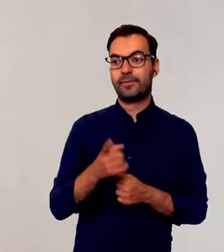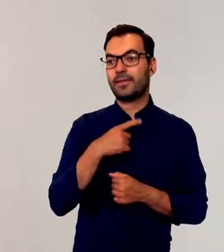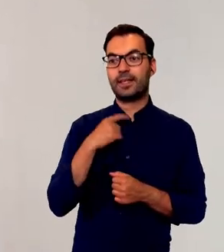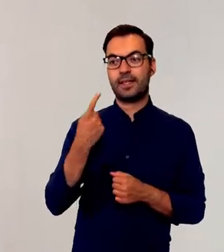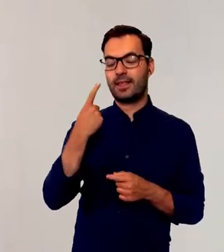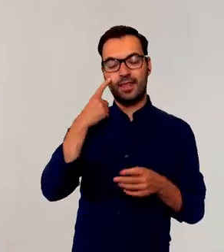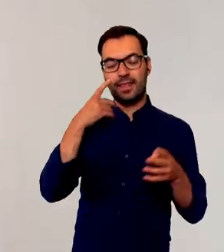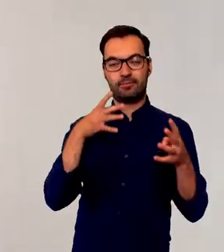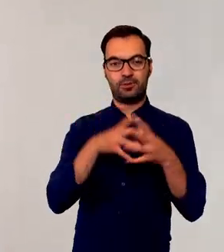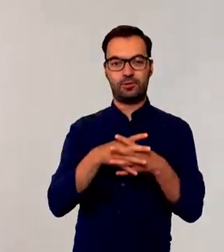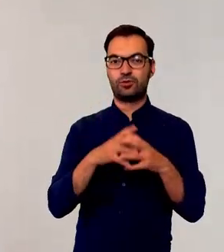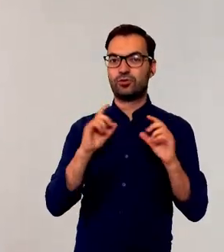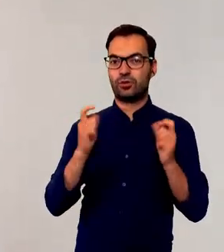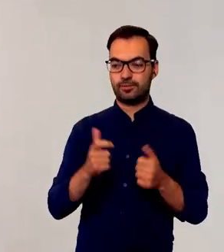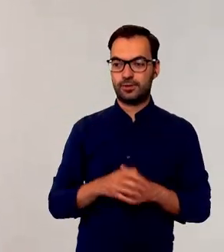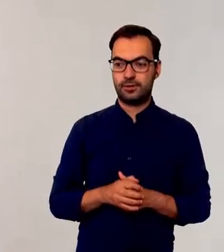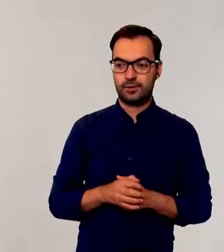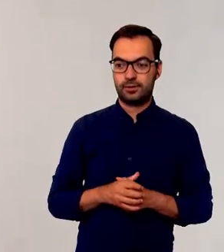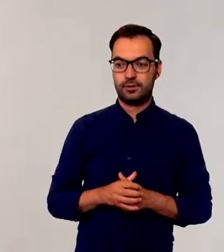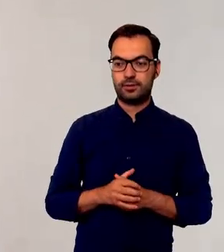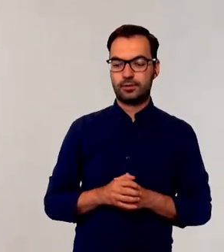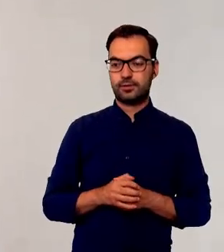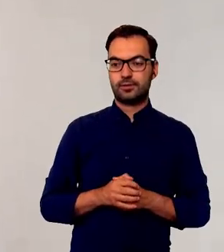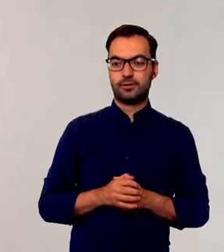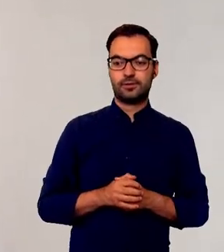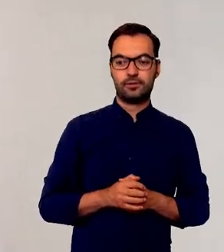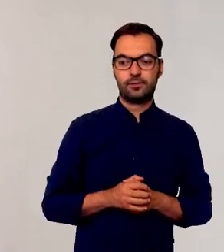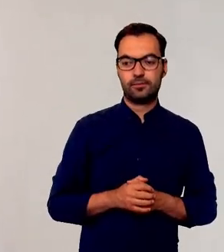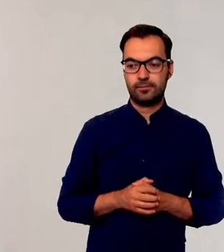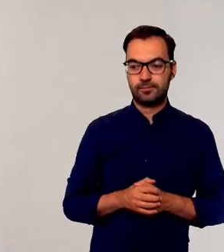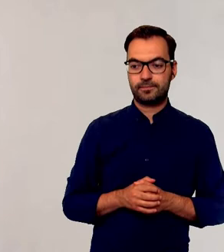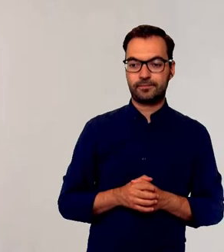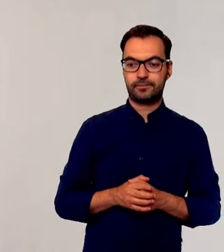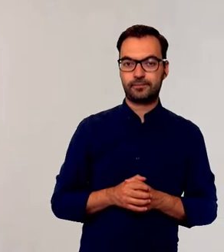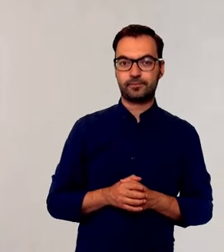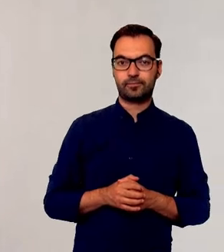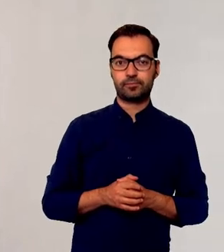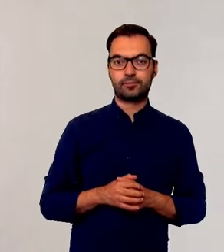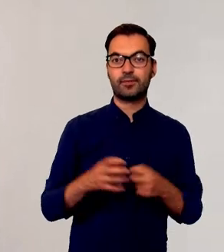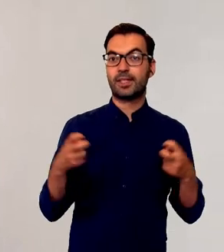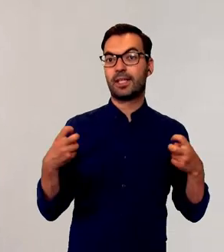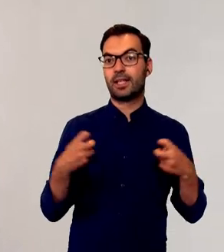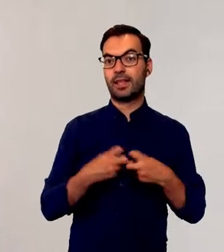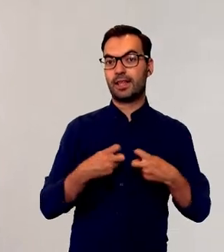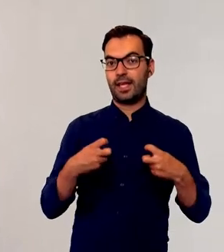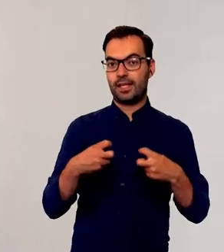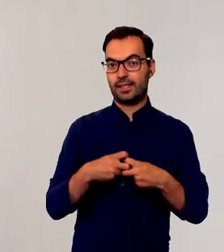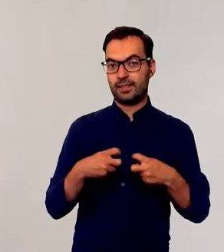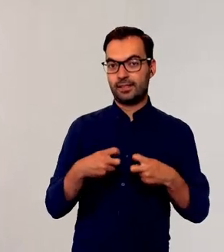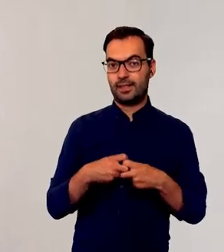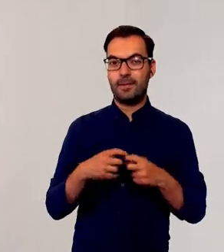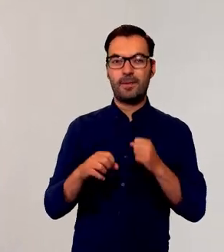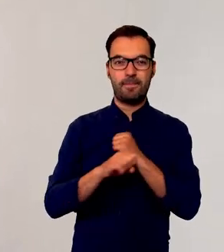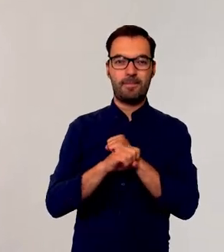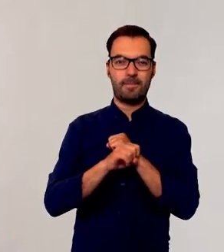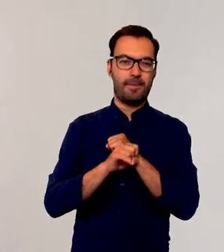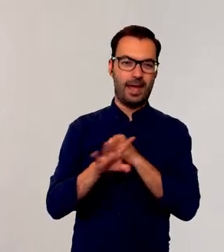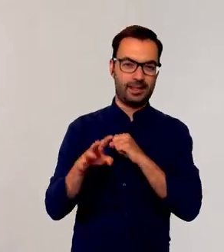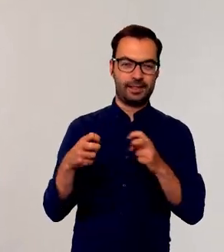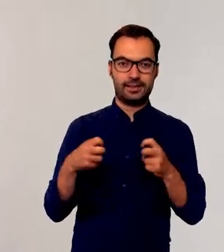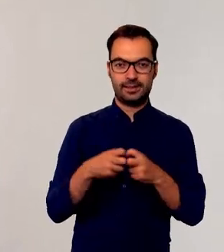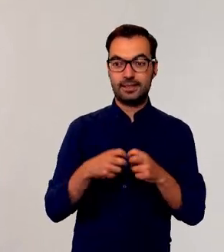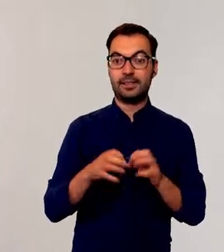przewidzieliśmy jednej rzeczy. My nie przewidzieliśmy, przewidzieliśmy tego, że internet, że social media,